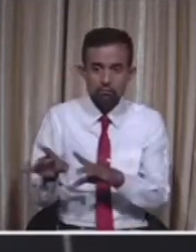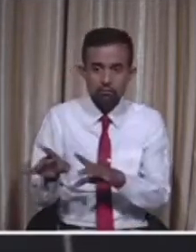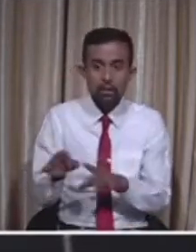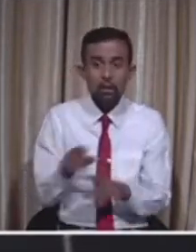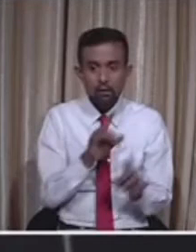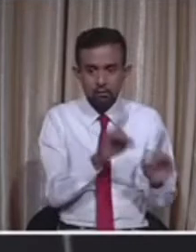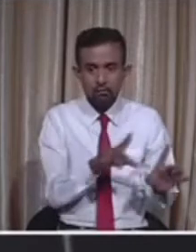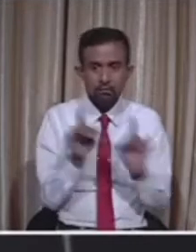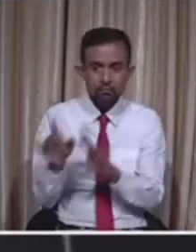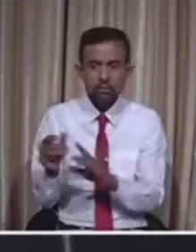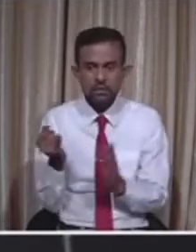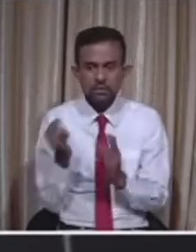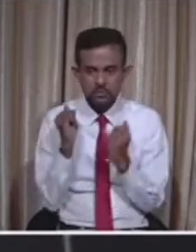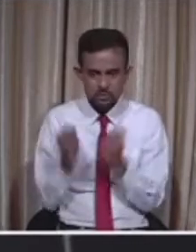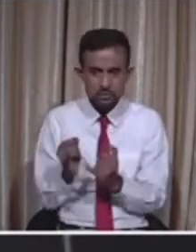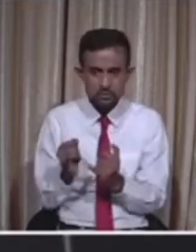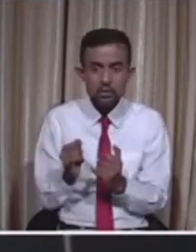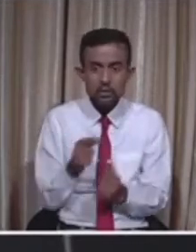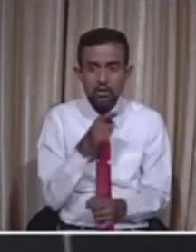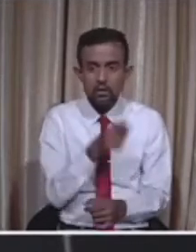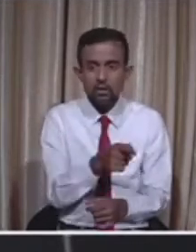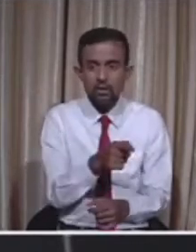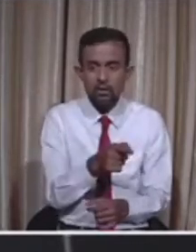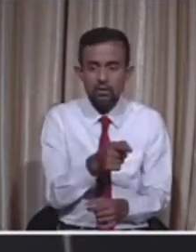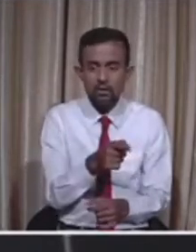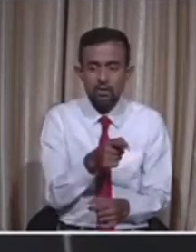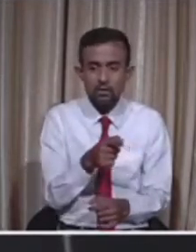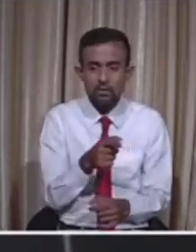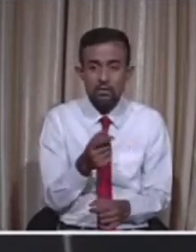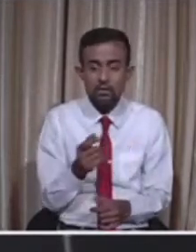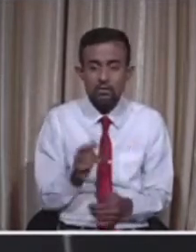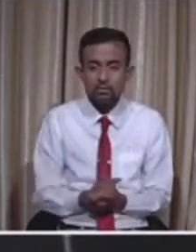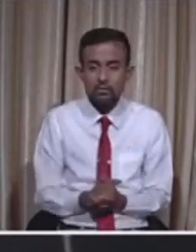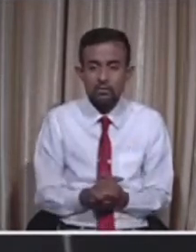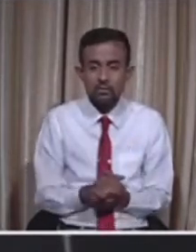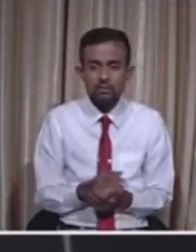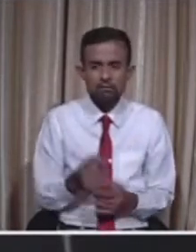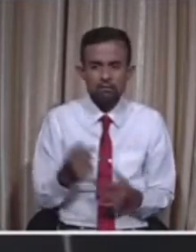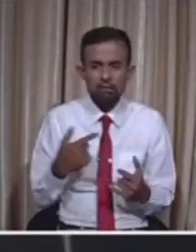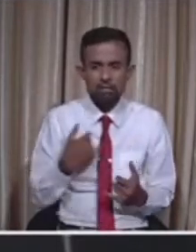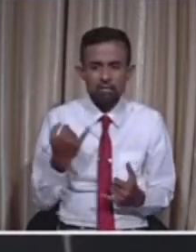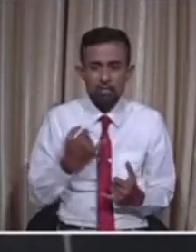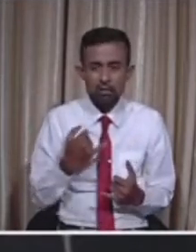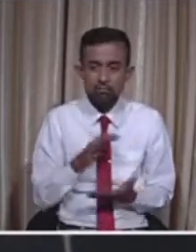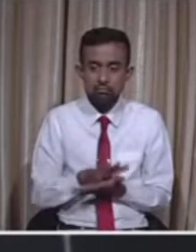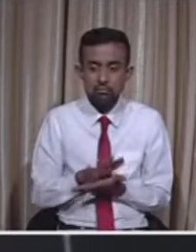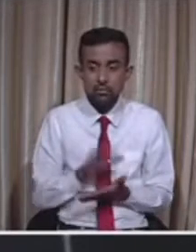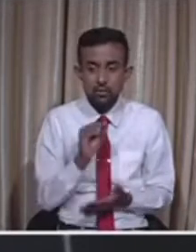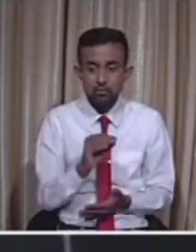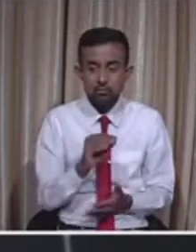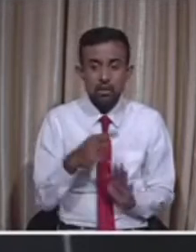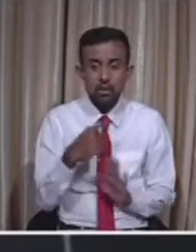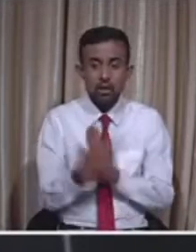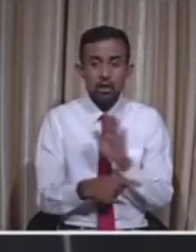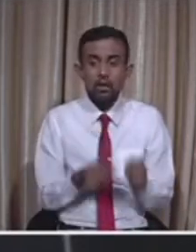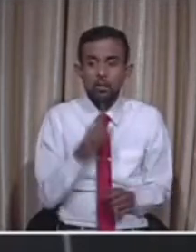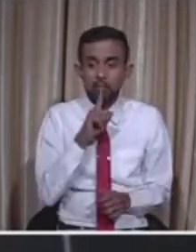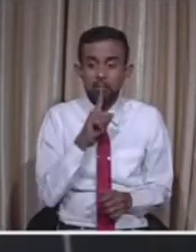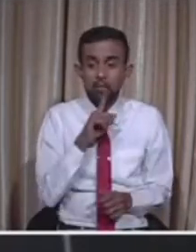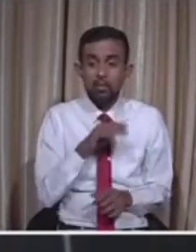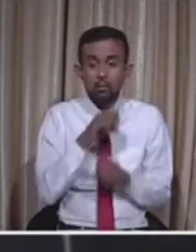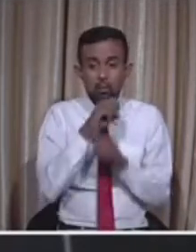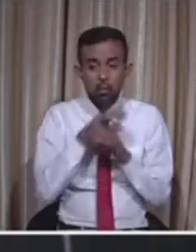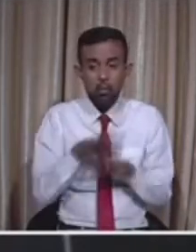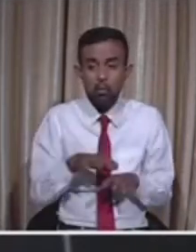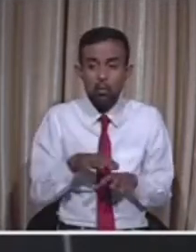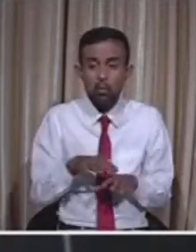වගේම නරුමයෝ, ඒ වගේම දුෂ්ටොන්ට එක පිළිබඳව යම්කිසි කාලකන්ණි සතුටක් ලැබුණාට මේ රටේ නිහඬව හිටපු ශිෂ්ට